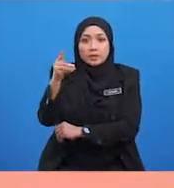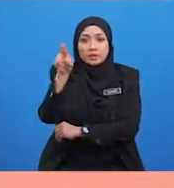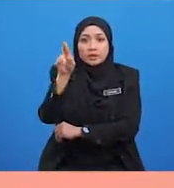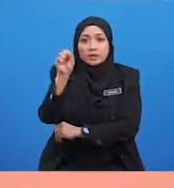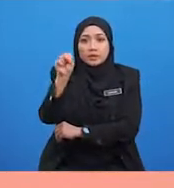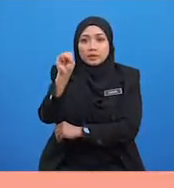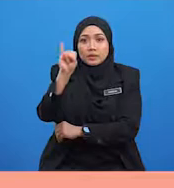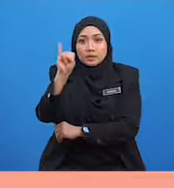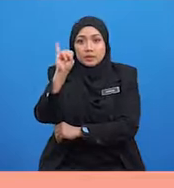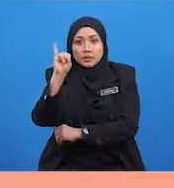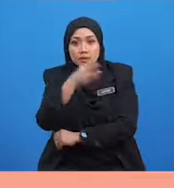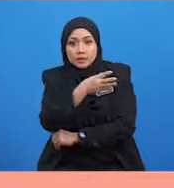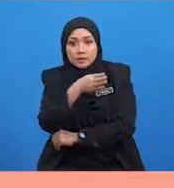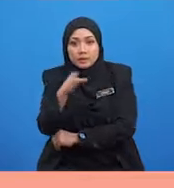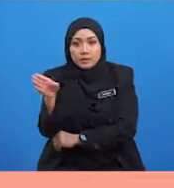hypohidrasi.